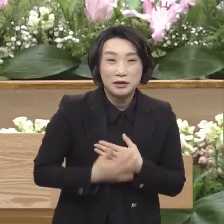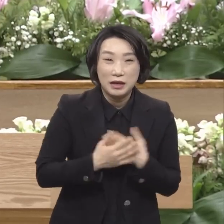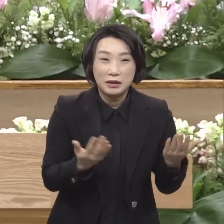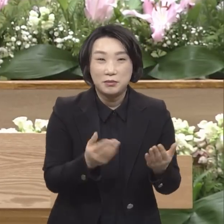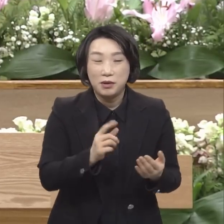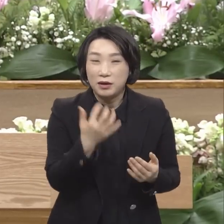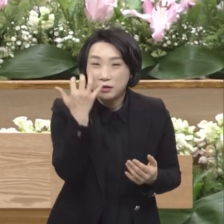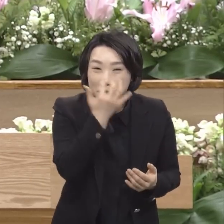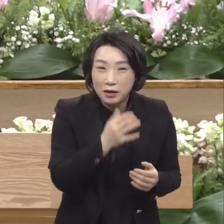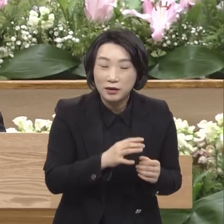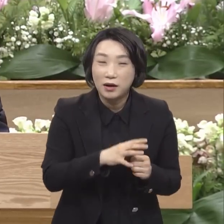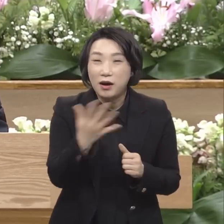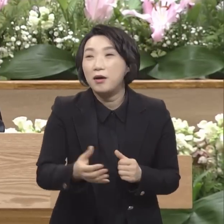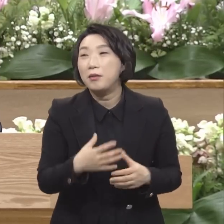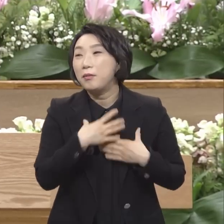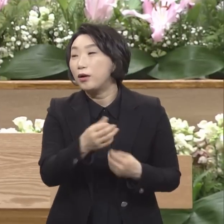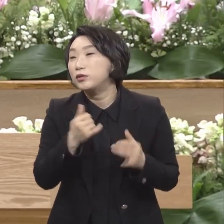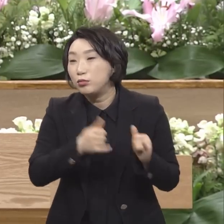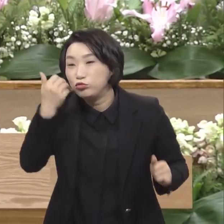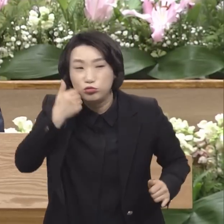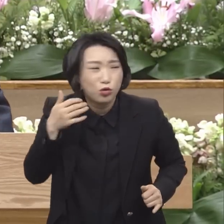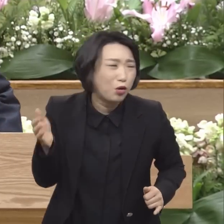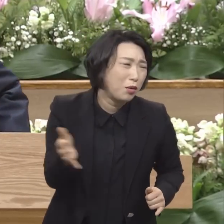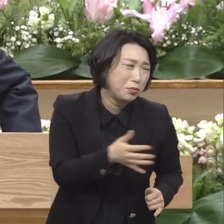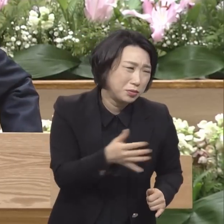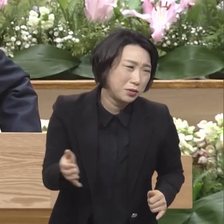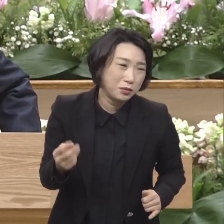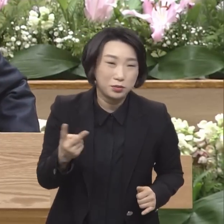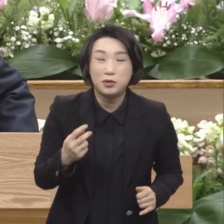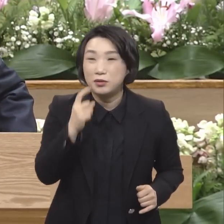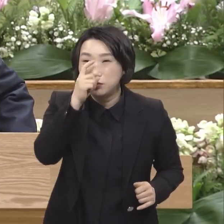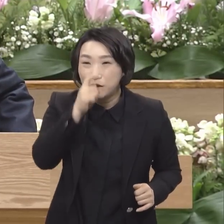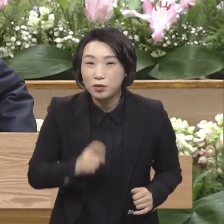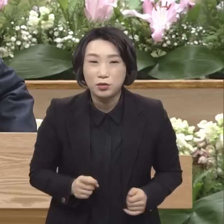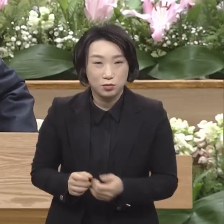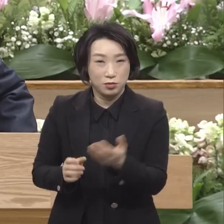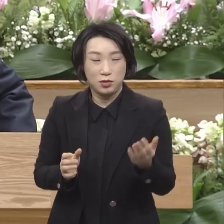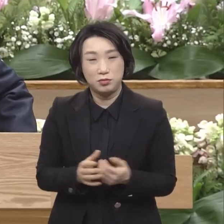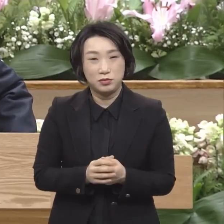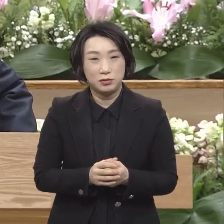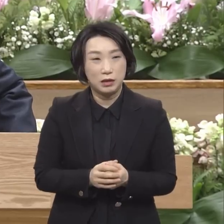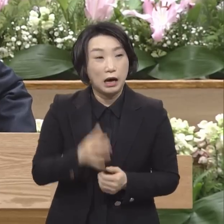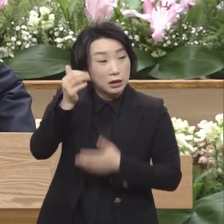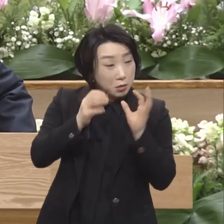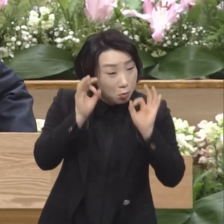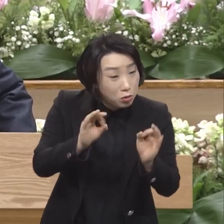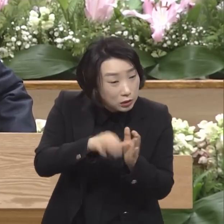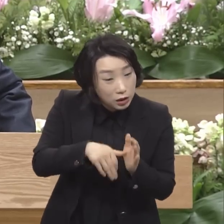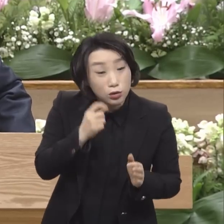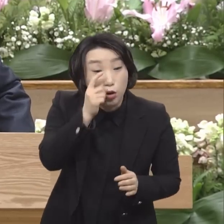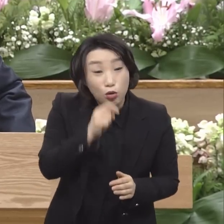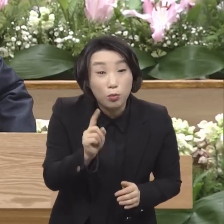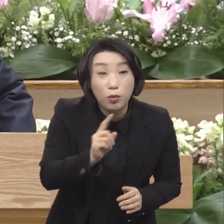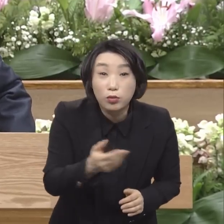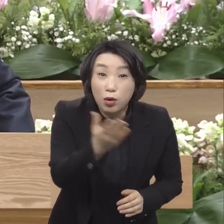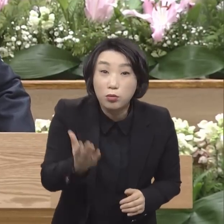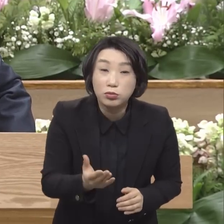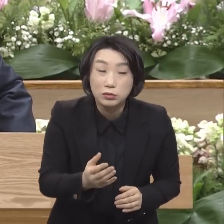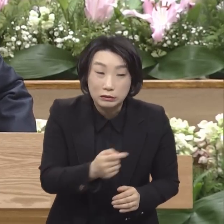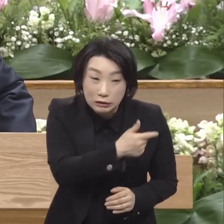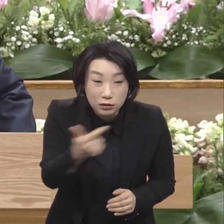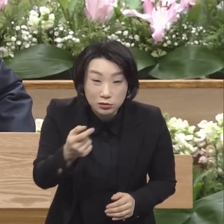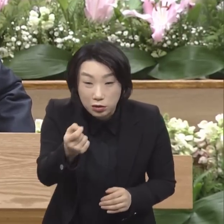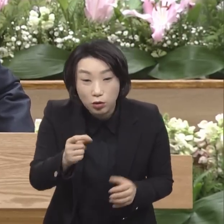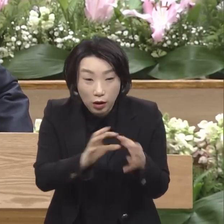있어? 없어. 더러운 것과 하나님 보시기에 더러운 것이 뭐예요? 즉든